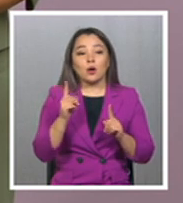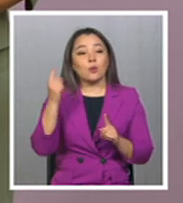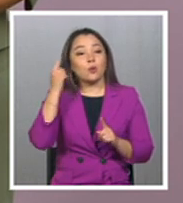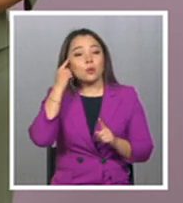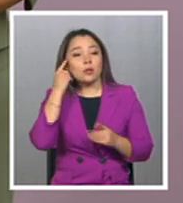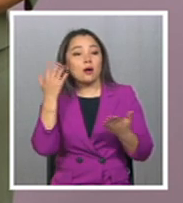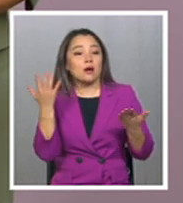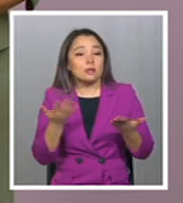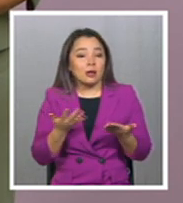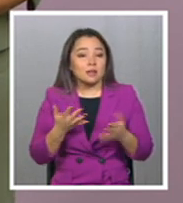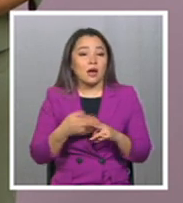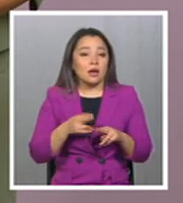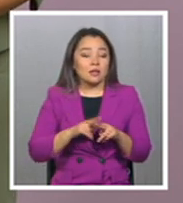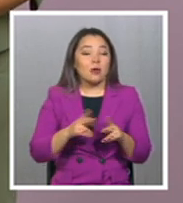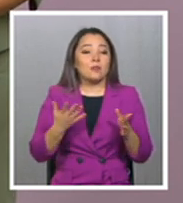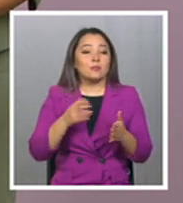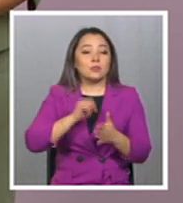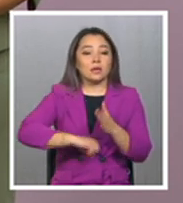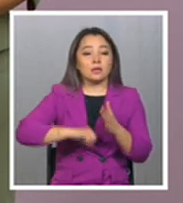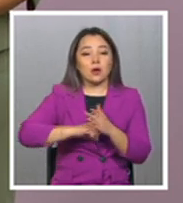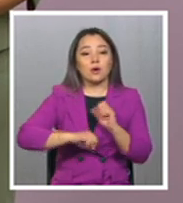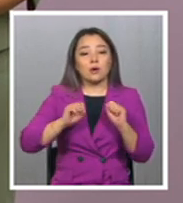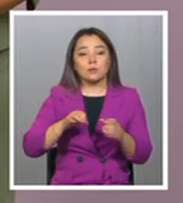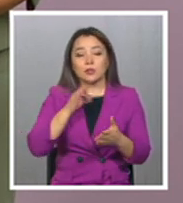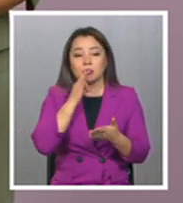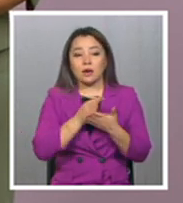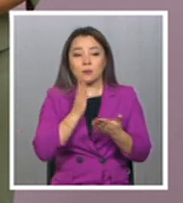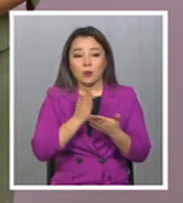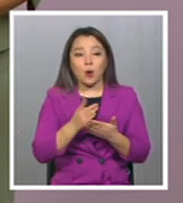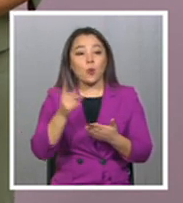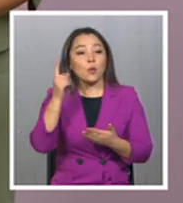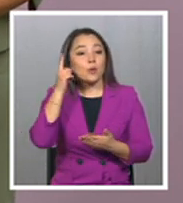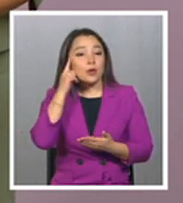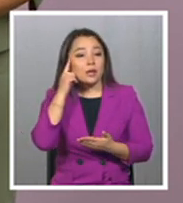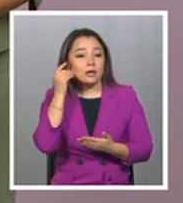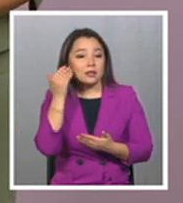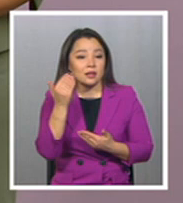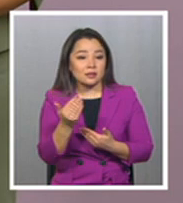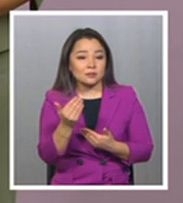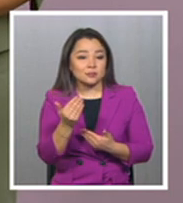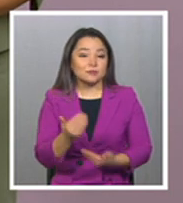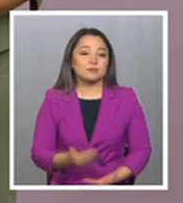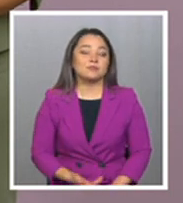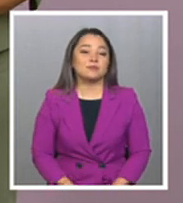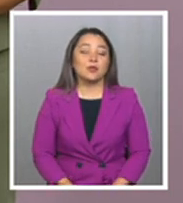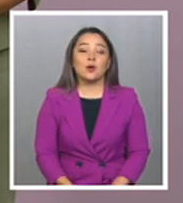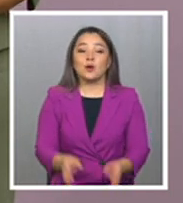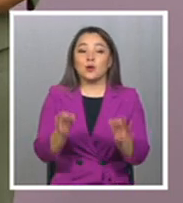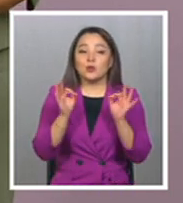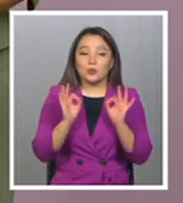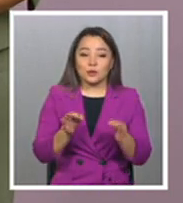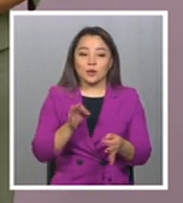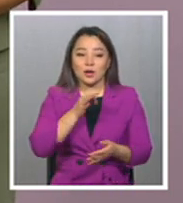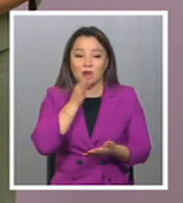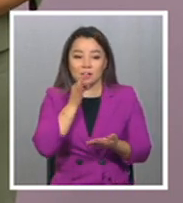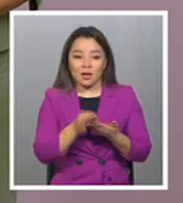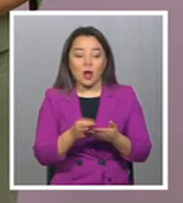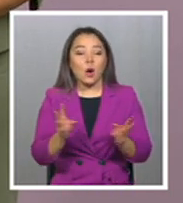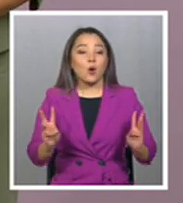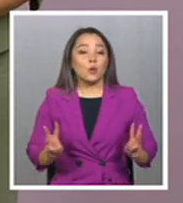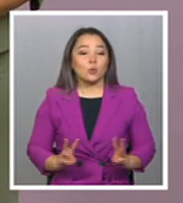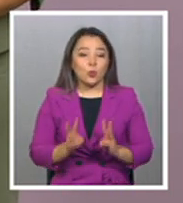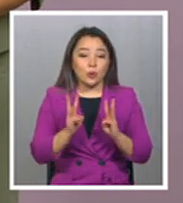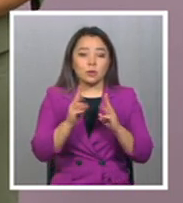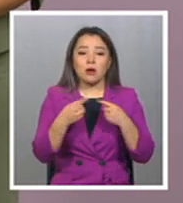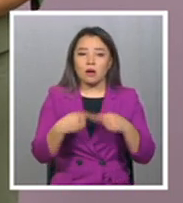ойлайсыңдар? Өрт қандай себептерден шығуы мүмкін? Ойланып көріңдер. Дұрыс айтасыңдар, балалар, өрт әр